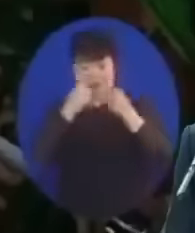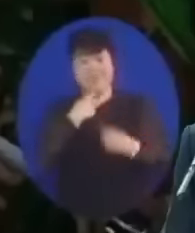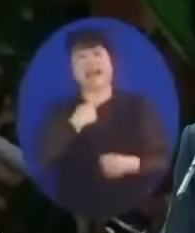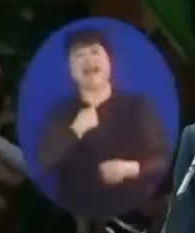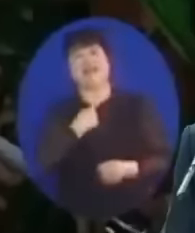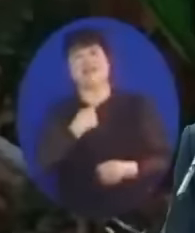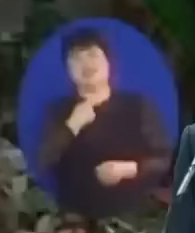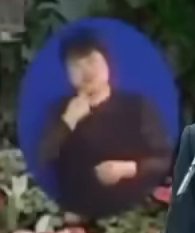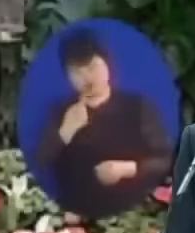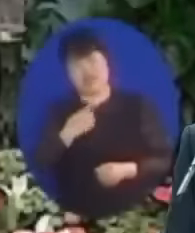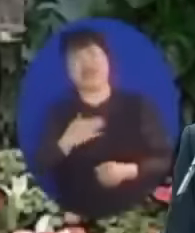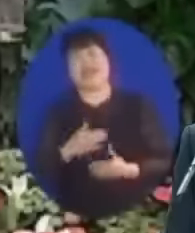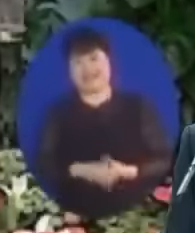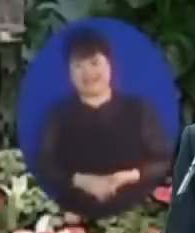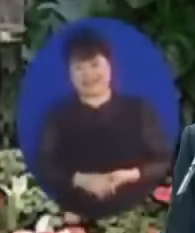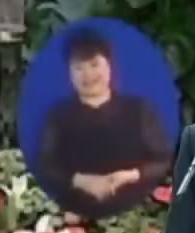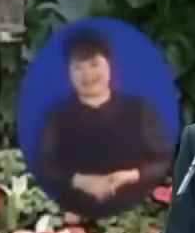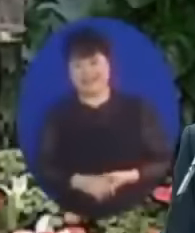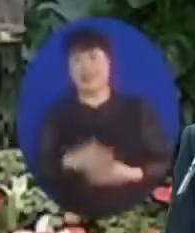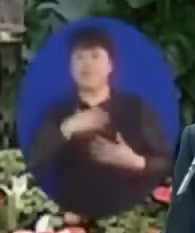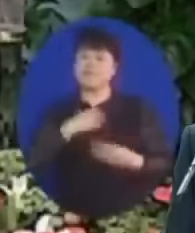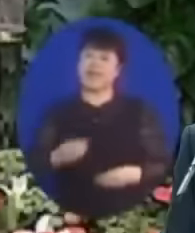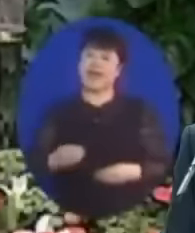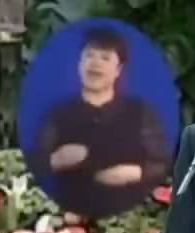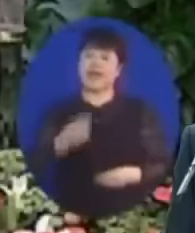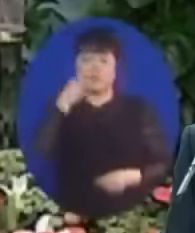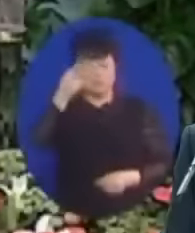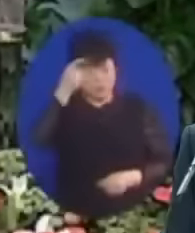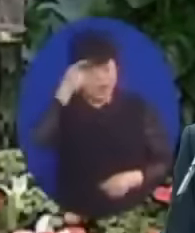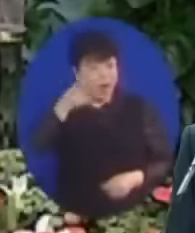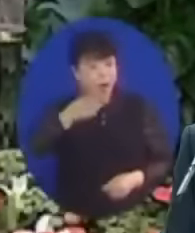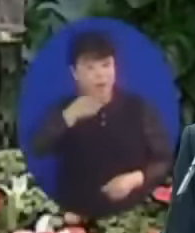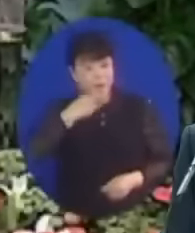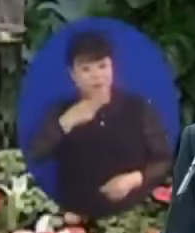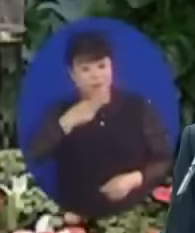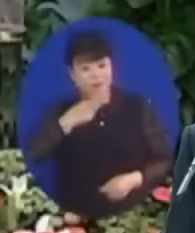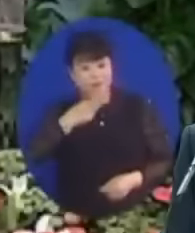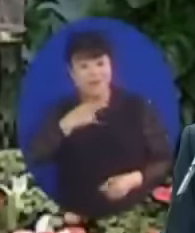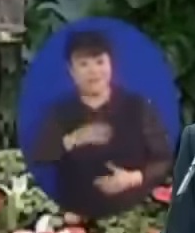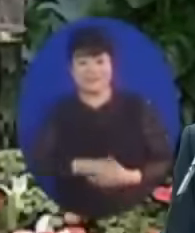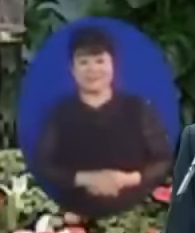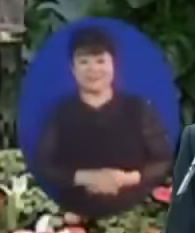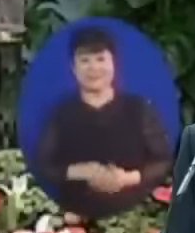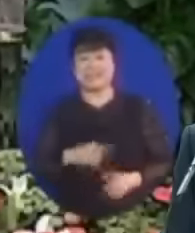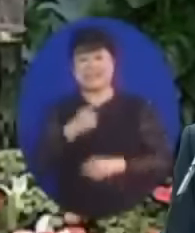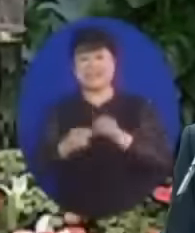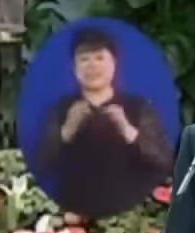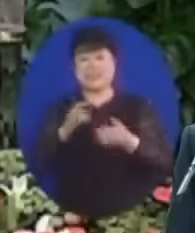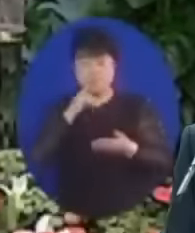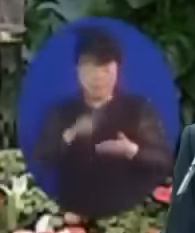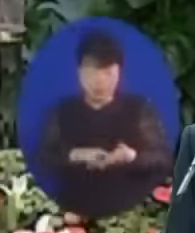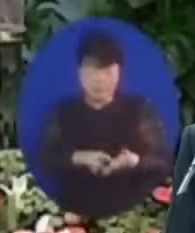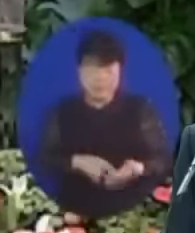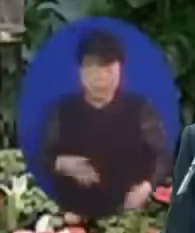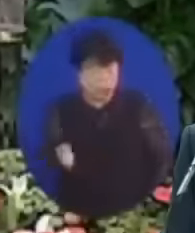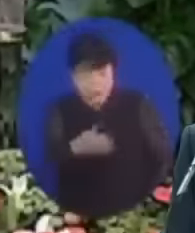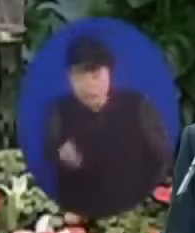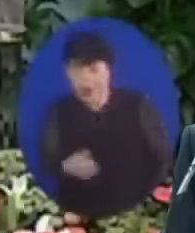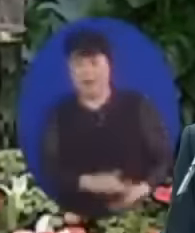줄 알아야 되는 것입니다. 편안할 때는 부모를 생각할 이유가 없습니다. 아예 1년 내내 가도 편지 한 통 안